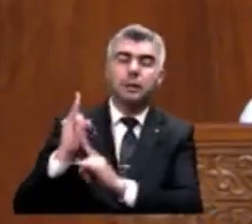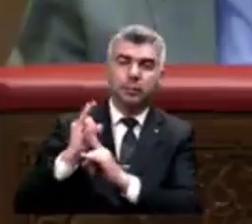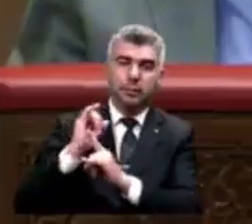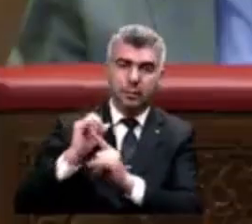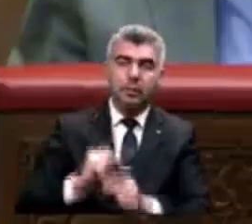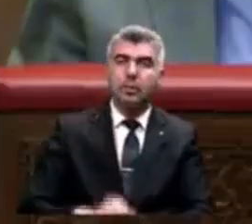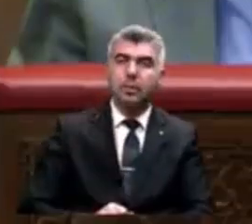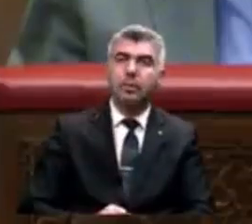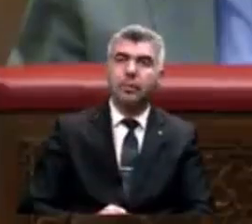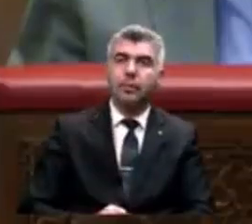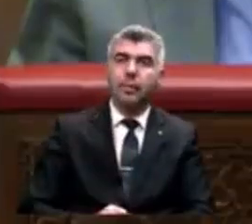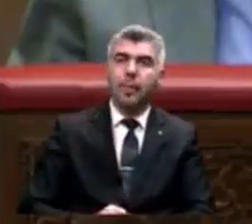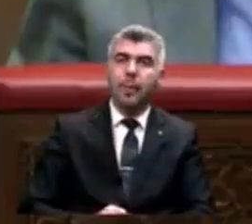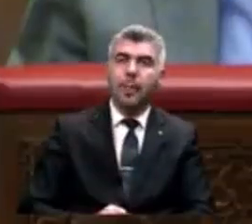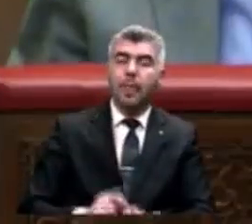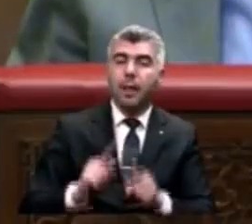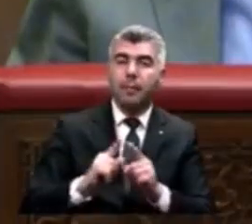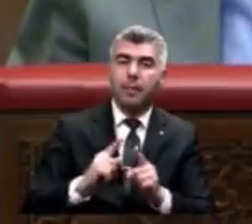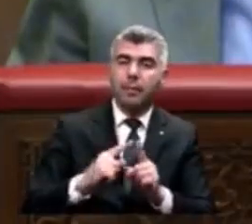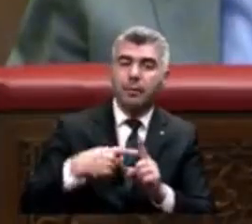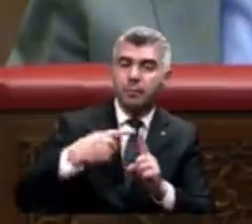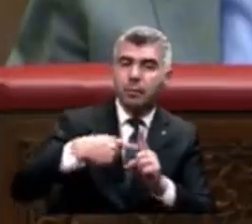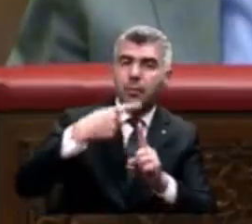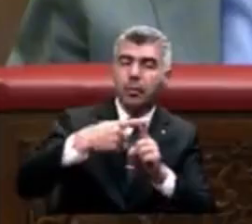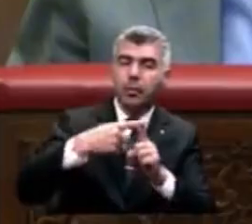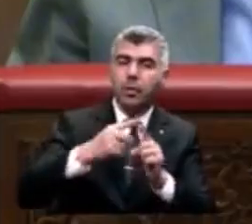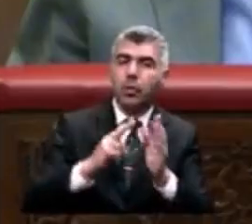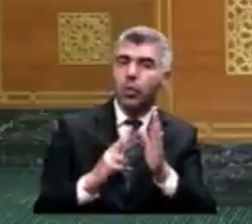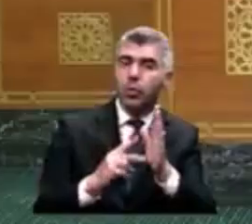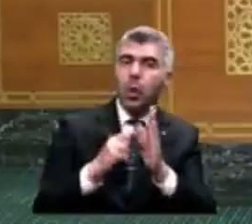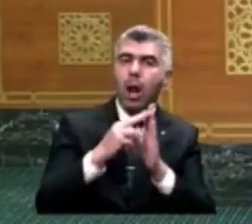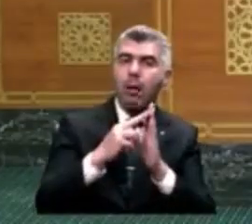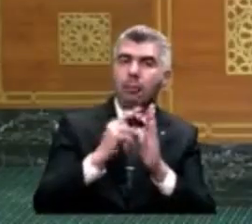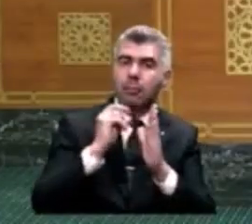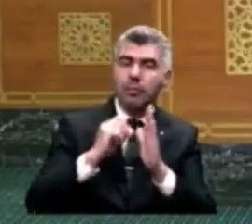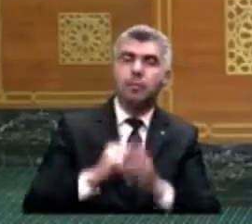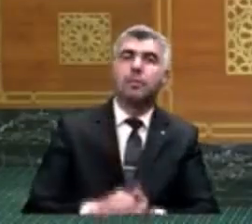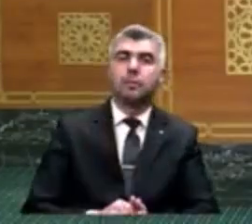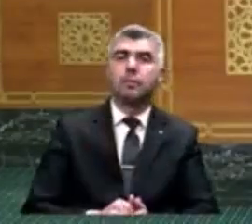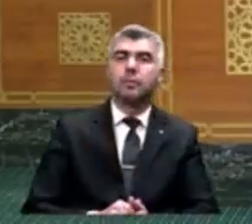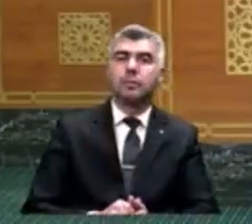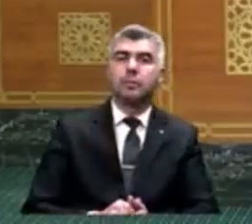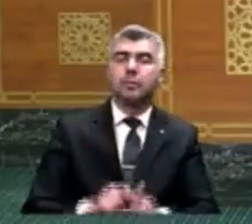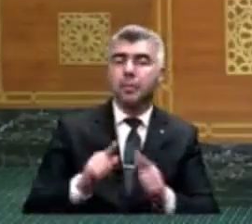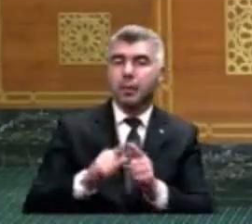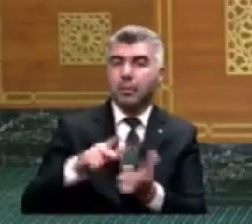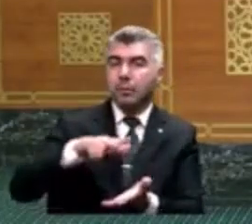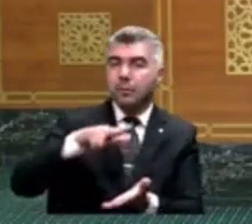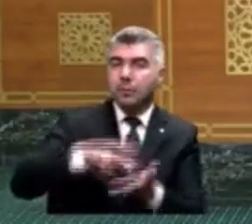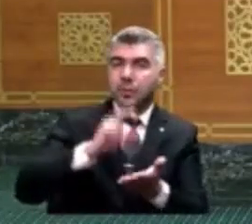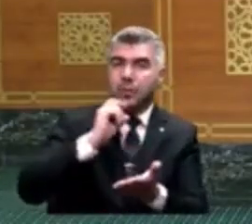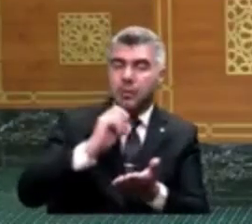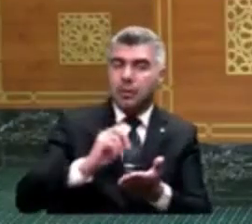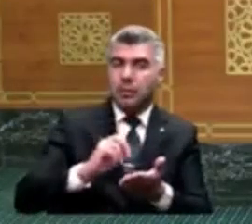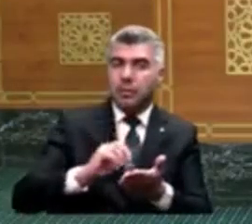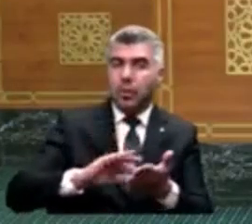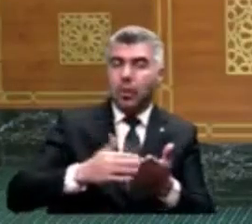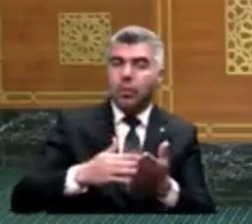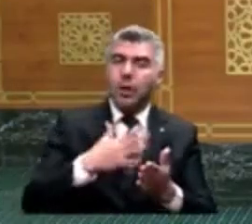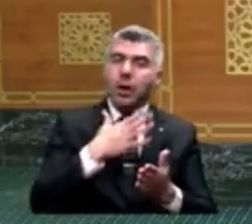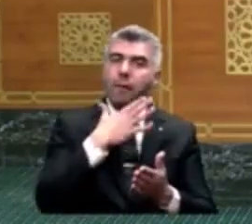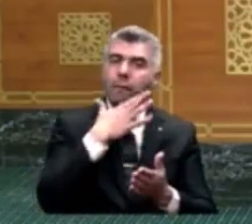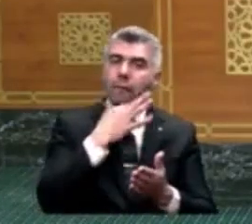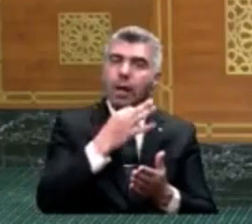ومن تم الترقية بأثر رجعي من خلال اعتماد مساطر